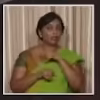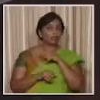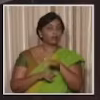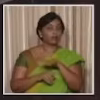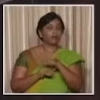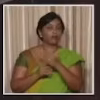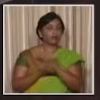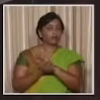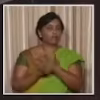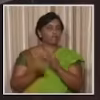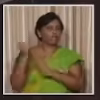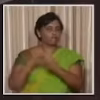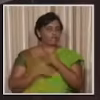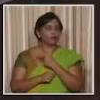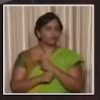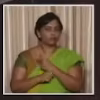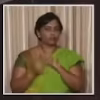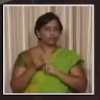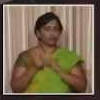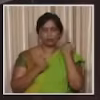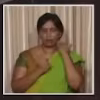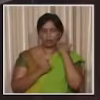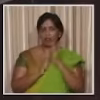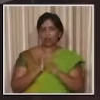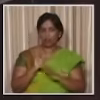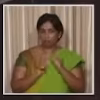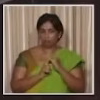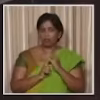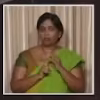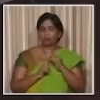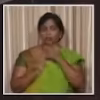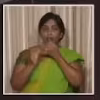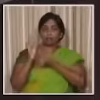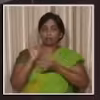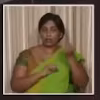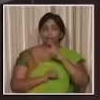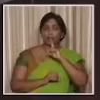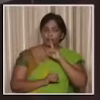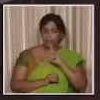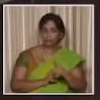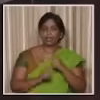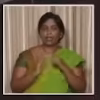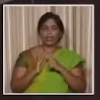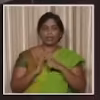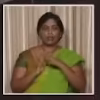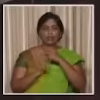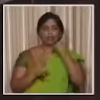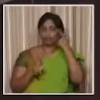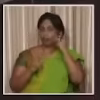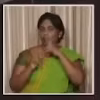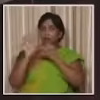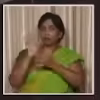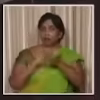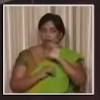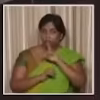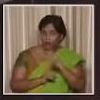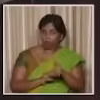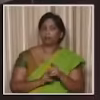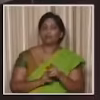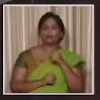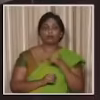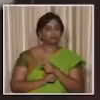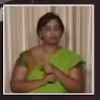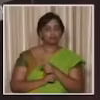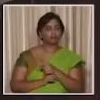ඉඩම් ටික කඩලා විකුණනවා සුදර්ශනී ප්‍රනාන්දුපුල්ල ඇමතිතුමිය මේ ගැන පැමිණිලි කරයි කියලා කිව්වා අපේ ඉන්දික අනුරුද්ධ ඇමතිතුමා මේ ගැන පැමිණිලි කරයි කියලා කිව්වා